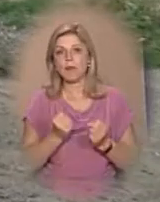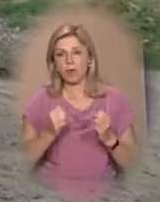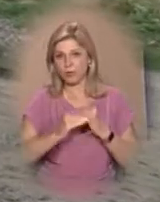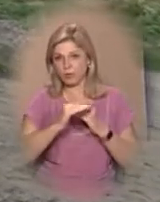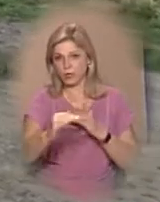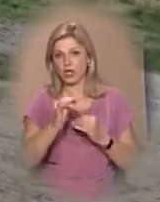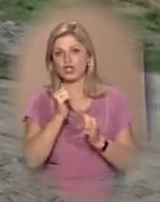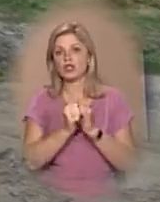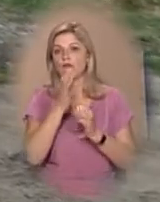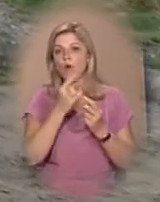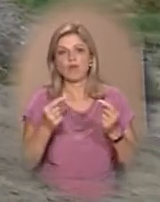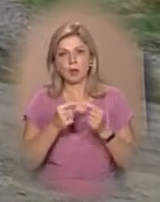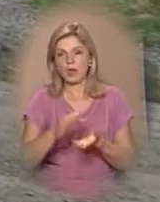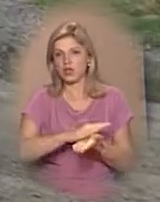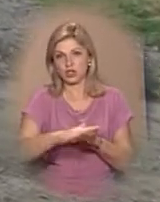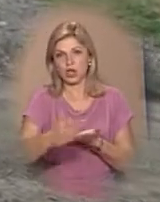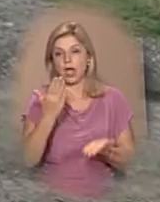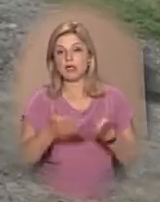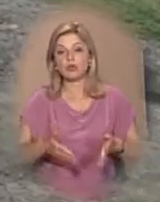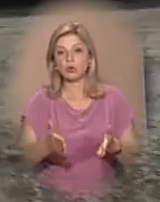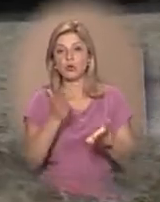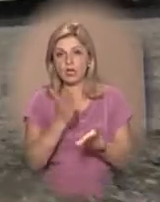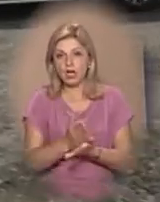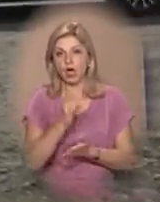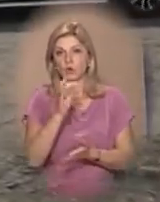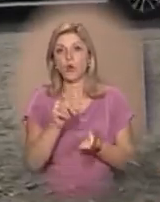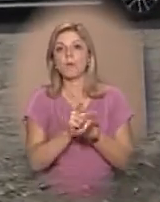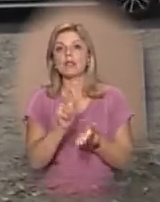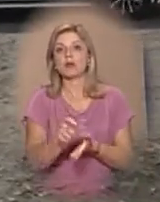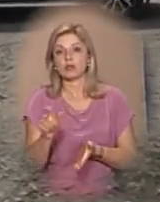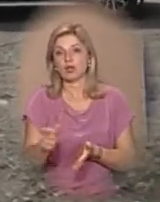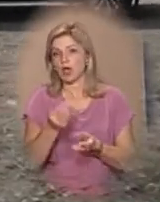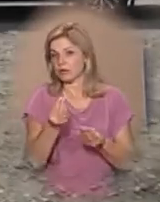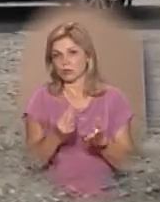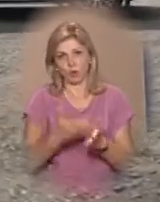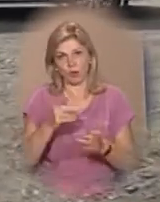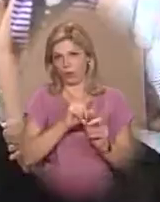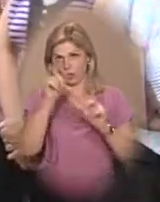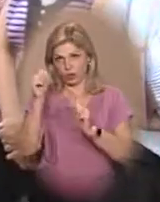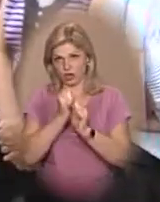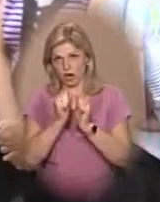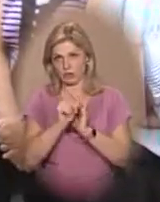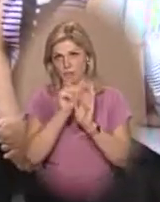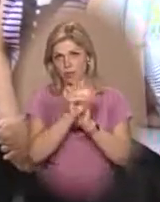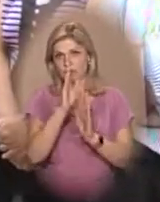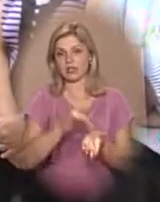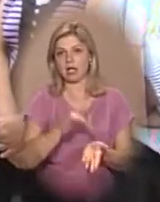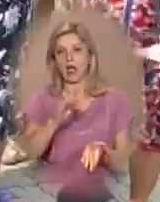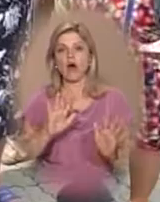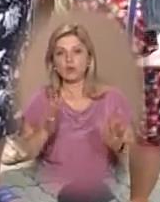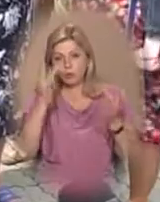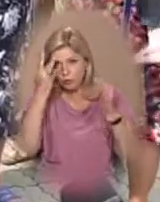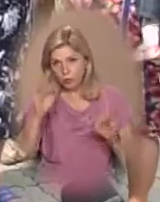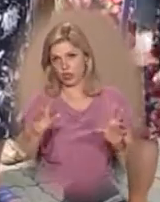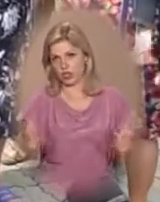вчасно не чистять. А якщо дорога і є, але пенсіонерам не по кишені часті поїздки до райцентру. А якщо нещастя трапиться раптово?